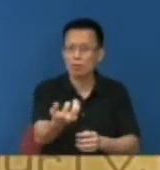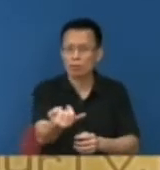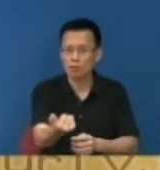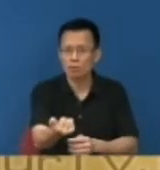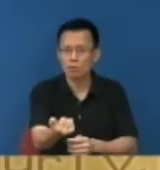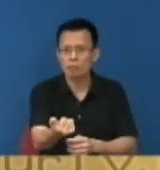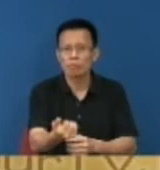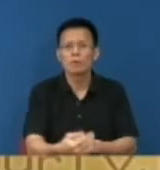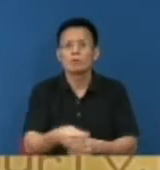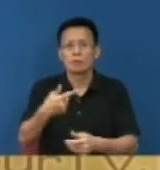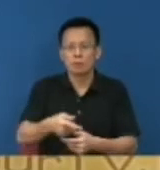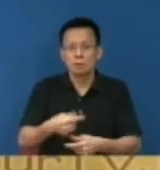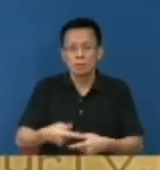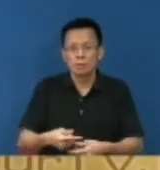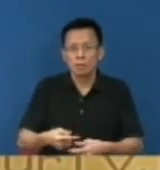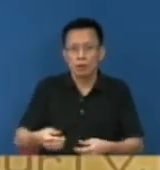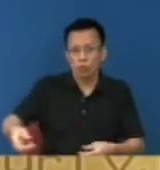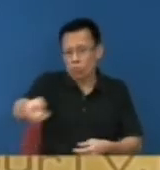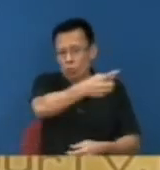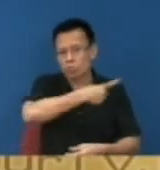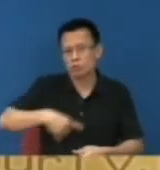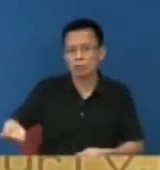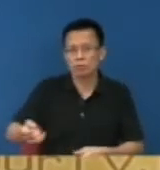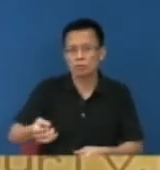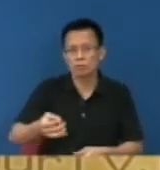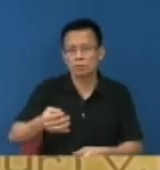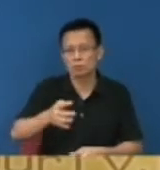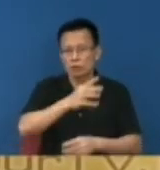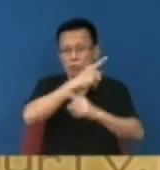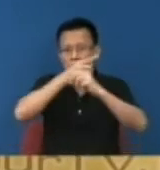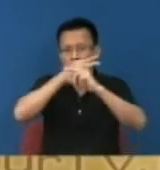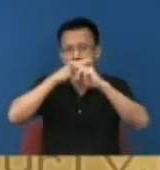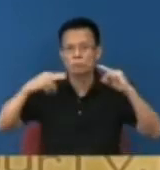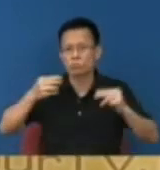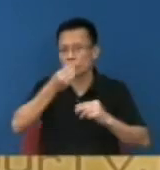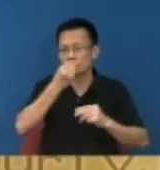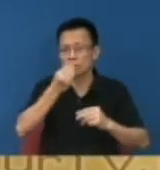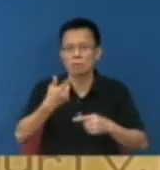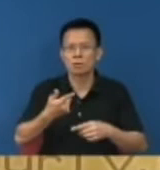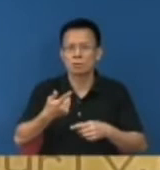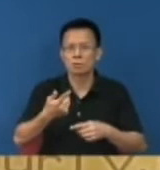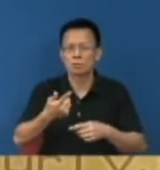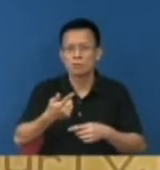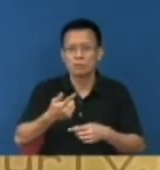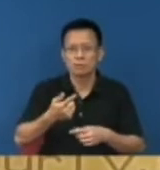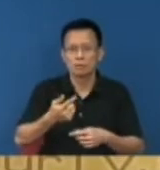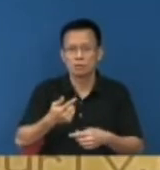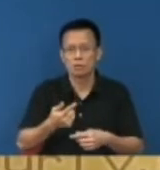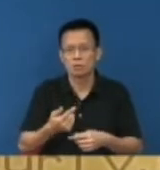這個在廣場那裡絕食，在廣場那裡繼續靜坐，是不是阻礙食這個